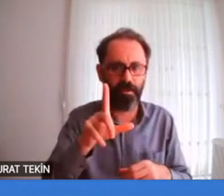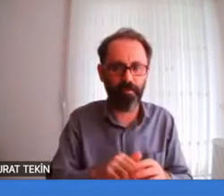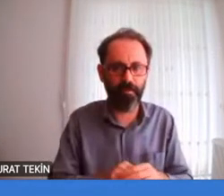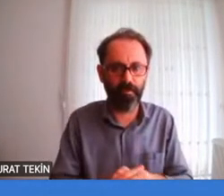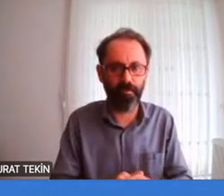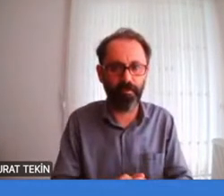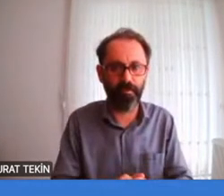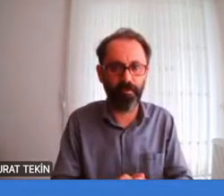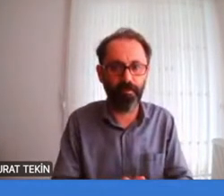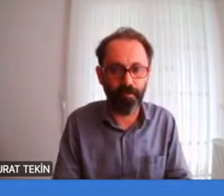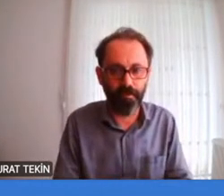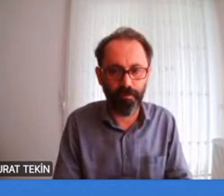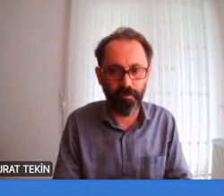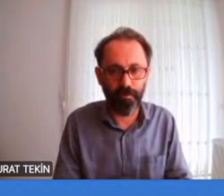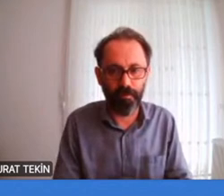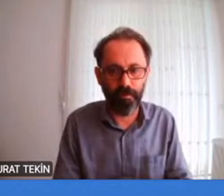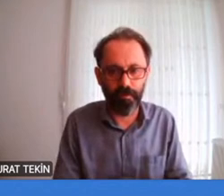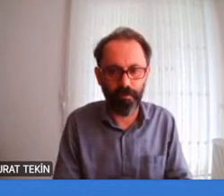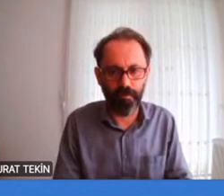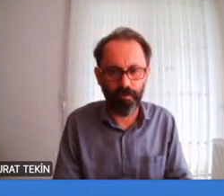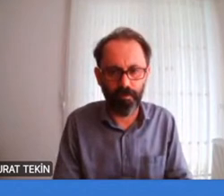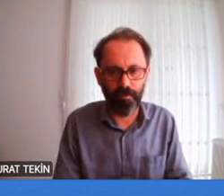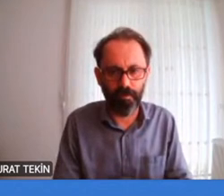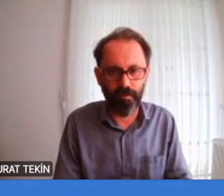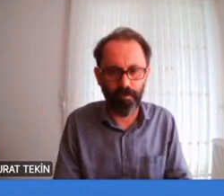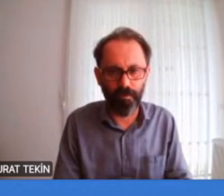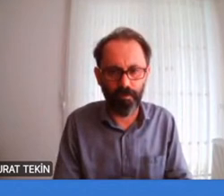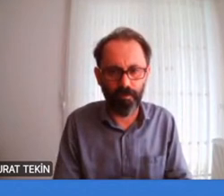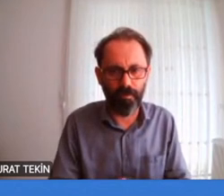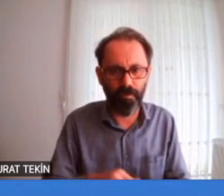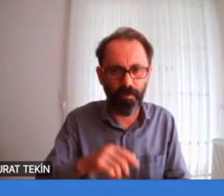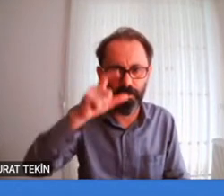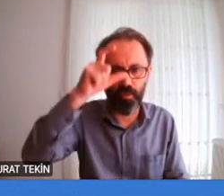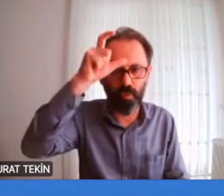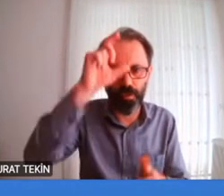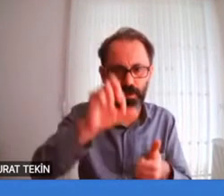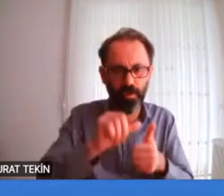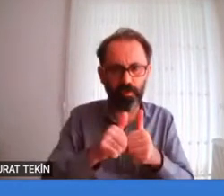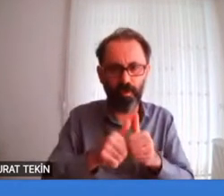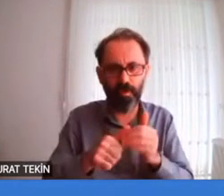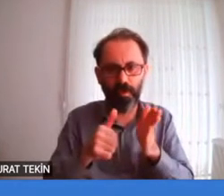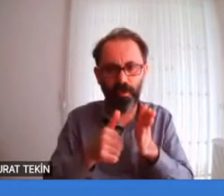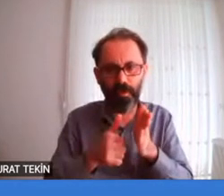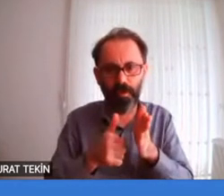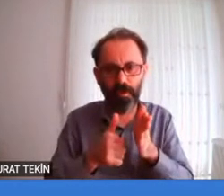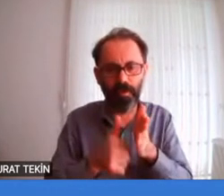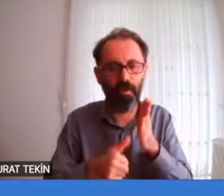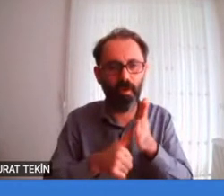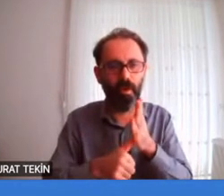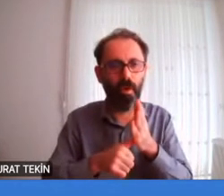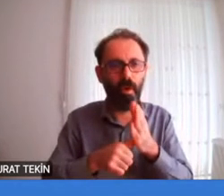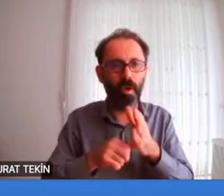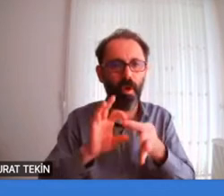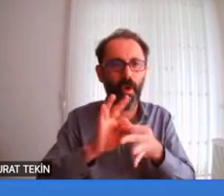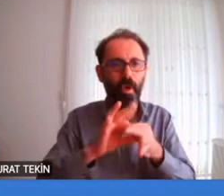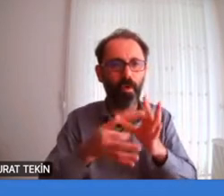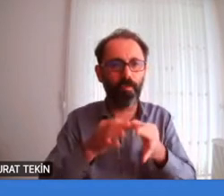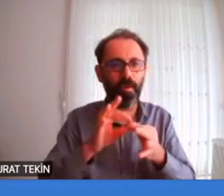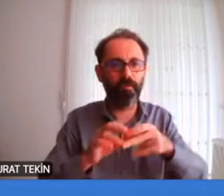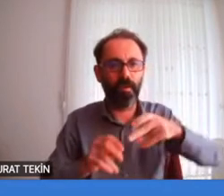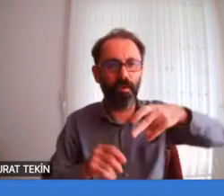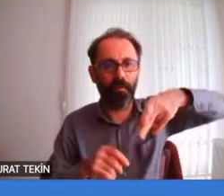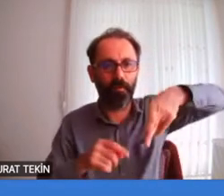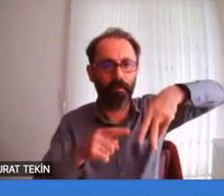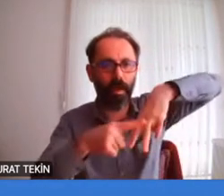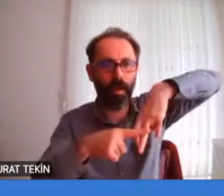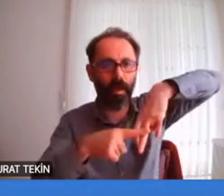bir şey. 2016'da Türk spor tarihinde olimpik ve paralimpik branşlarda takım sporunda